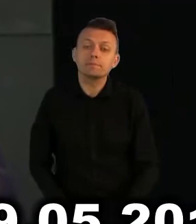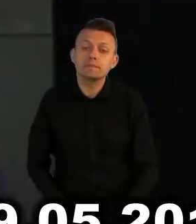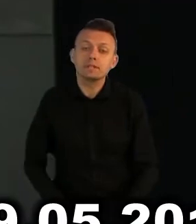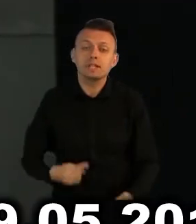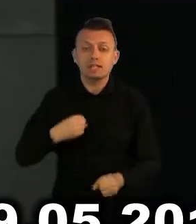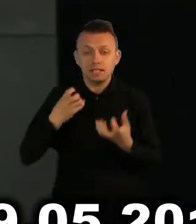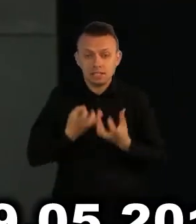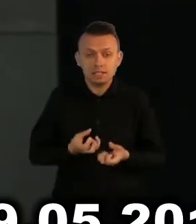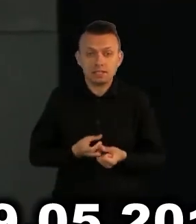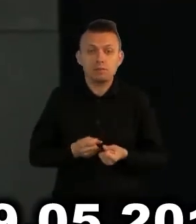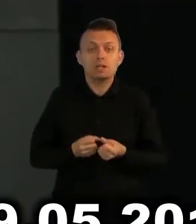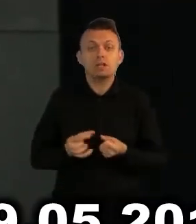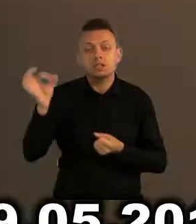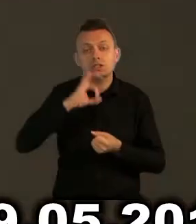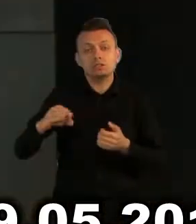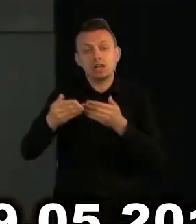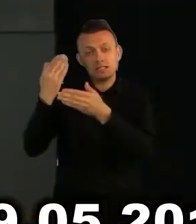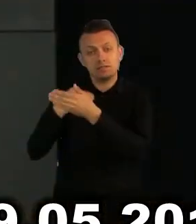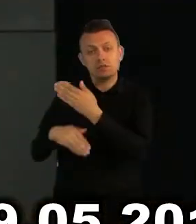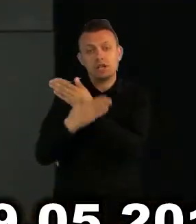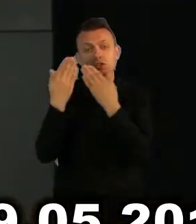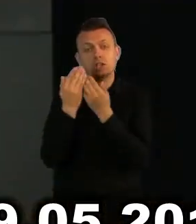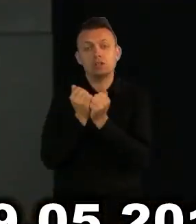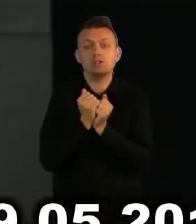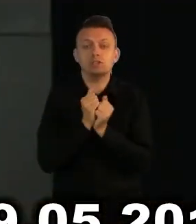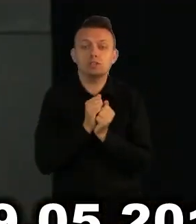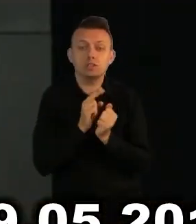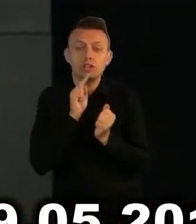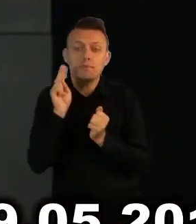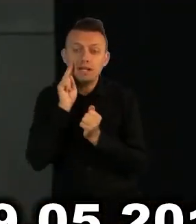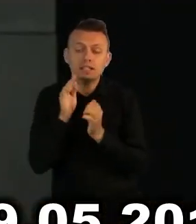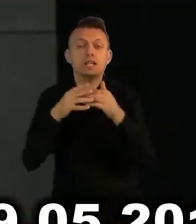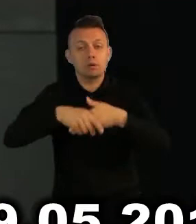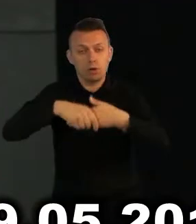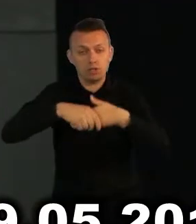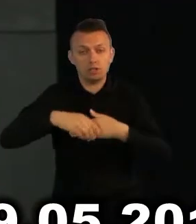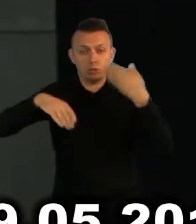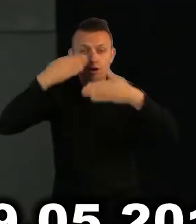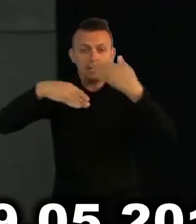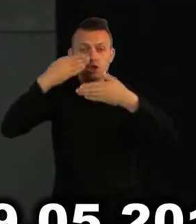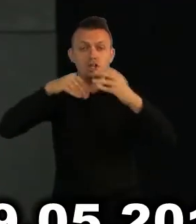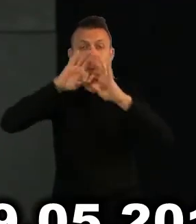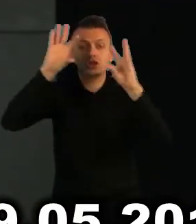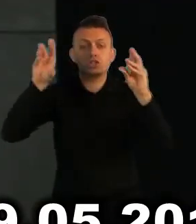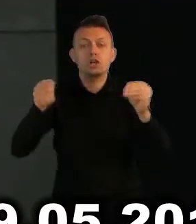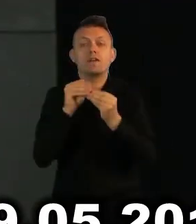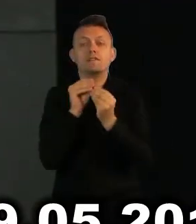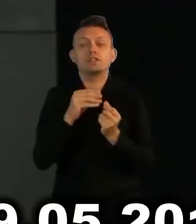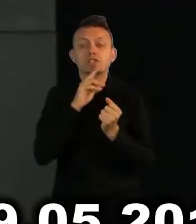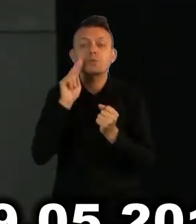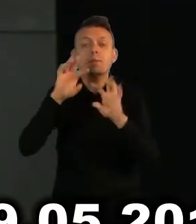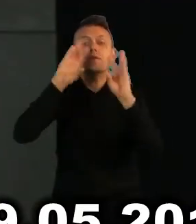się z okazji wczorajszego dnia matki pogratulować i życzyć wszystkim mamom, a tutaj mam jest wyjątkowo